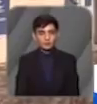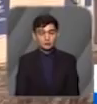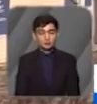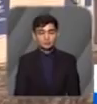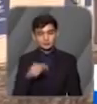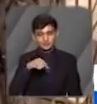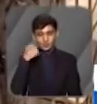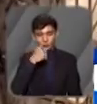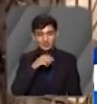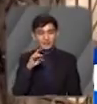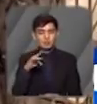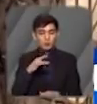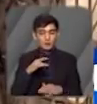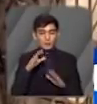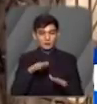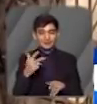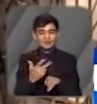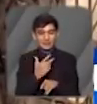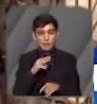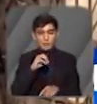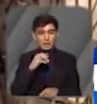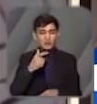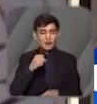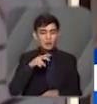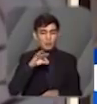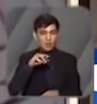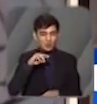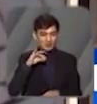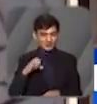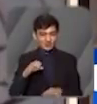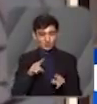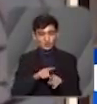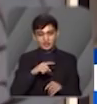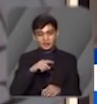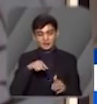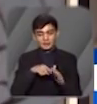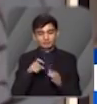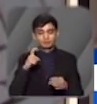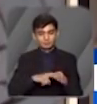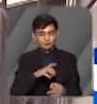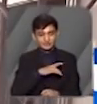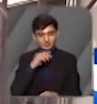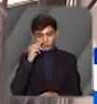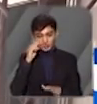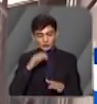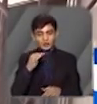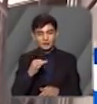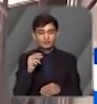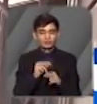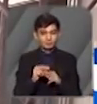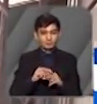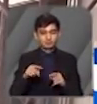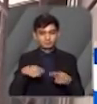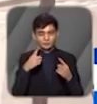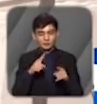Биыл республикадағы үшінші мегаполис Шымкент қаласы тамыды елдердің мәдени астанасы болып бекітілген. Осыған орай, қазір шаһарды көріктендіру және